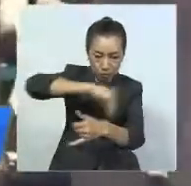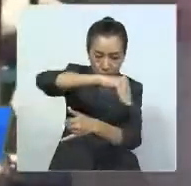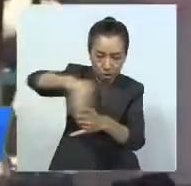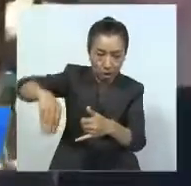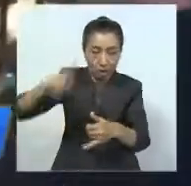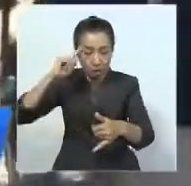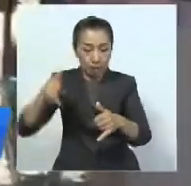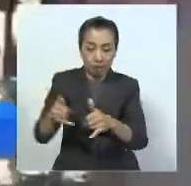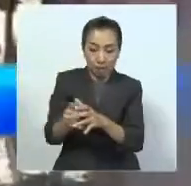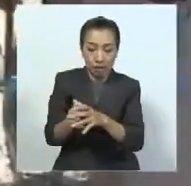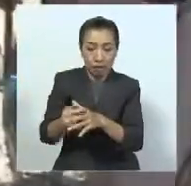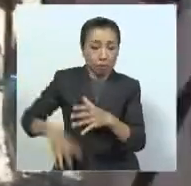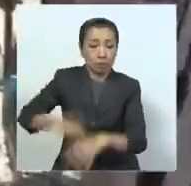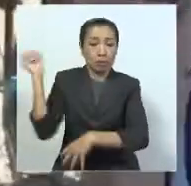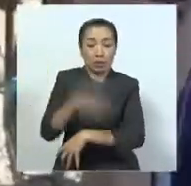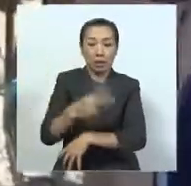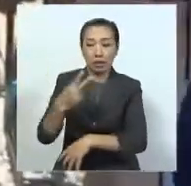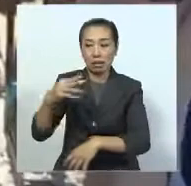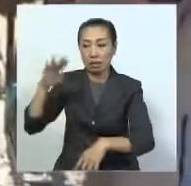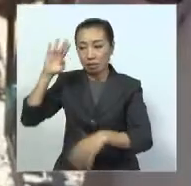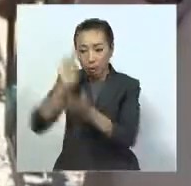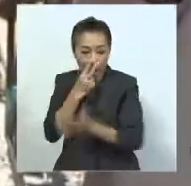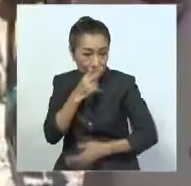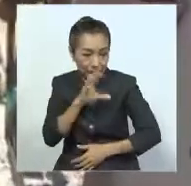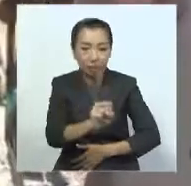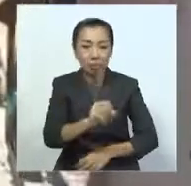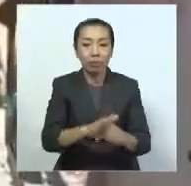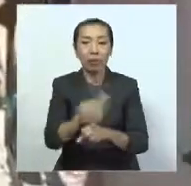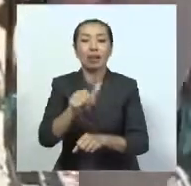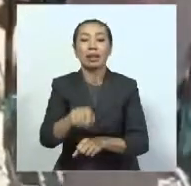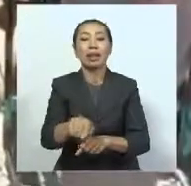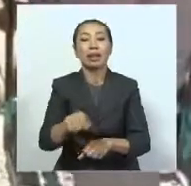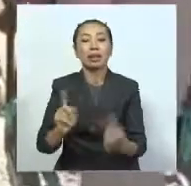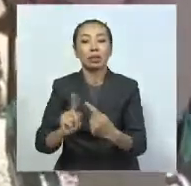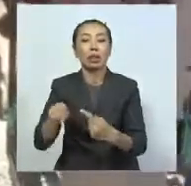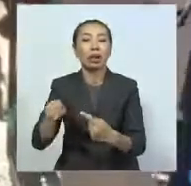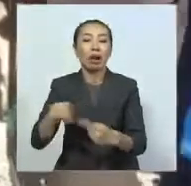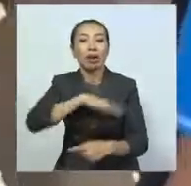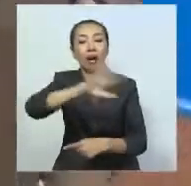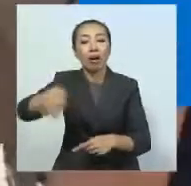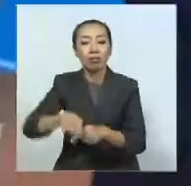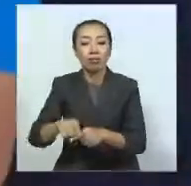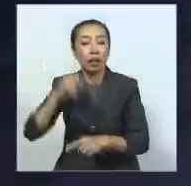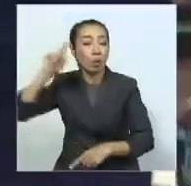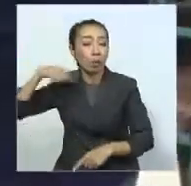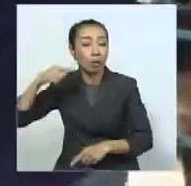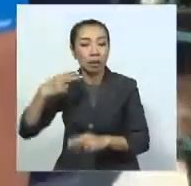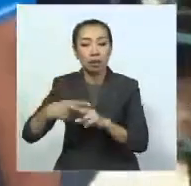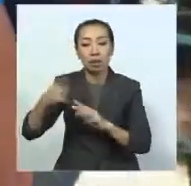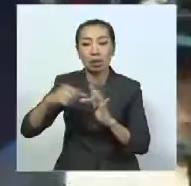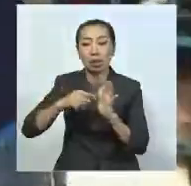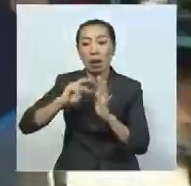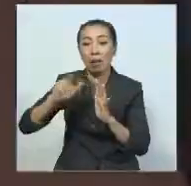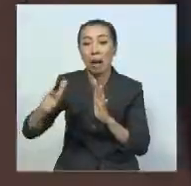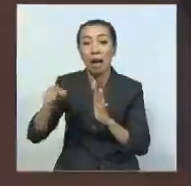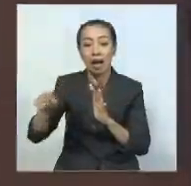พี่ก็เคลี้ยงของทิ้งออกไปเจ้าหน้าที่เห็นพอดีนะคะทั้งหมดเนี่ยค่ะเป็นเหตุการณ์ที่เจ้าหน้าที่เข้าตรวจค้นนางป้างโอลานพิริ